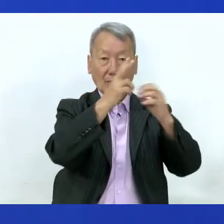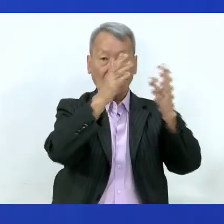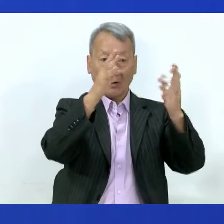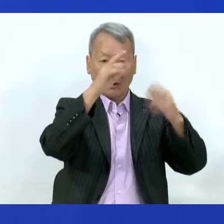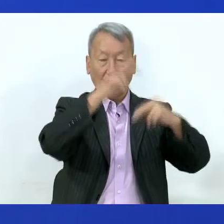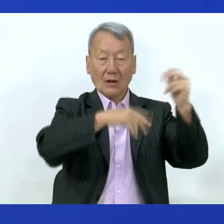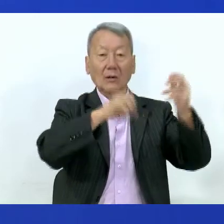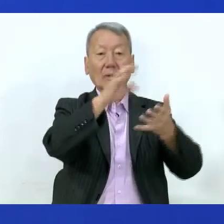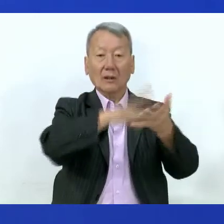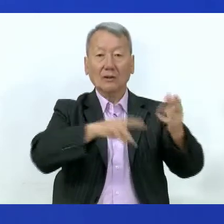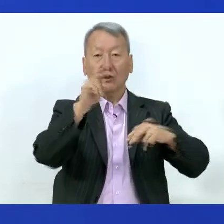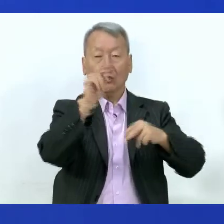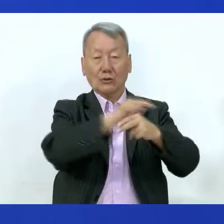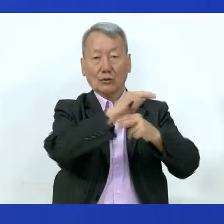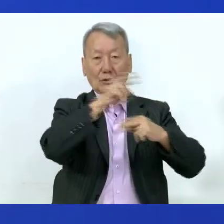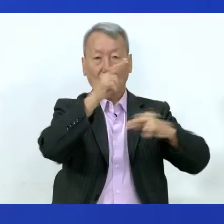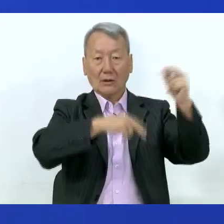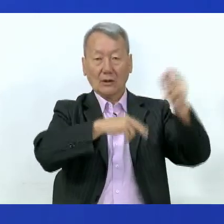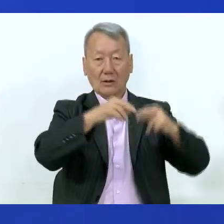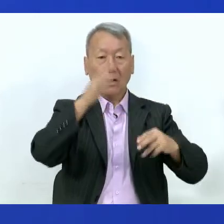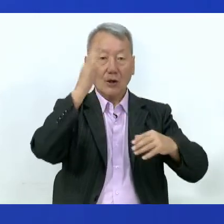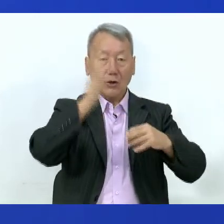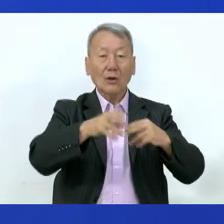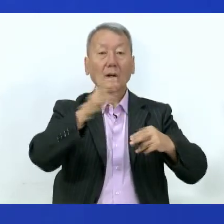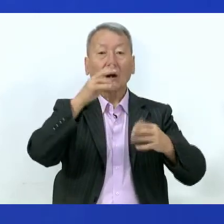үші іншіғні үш